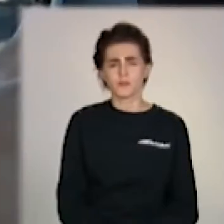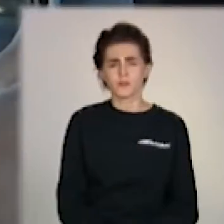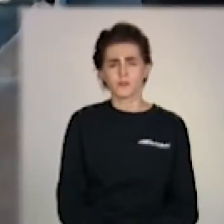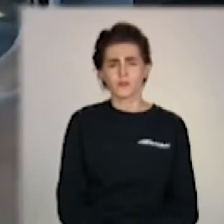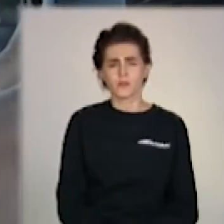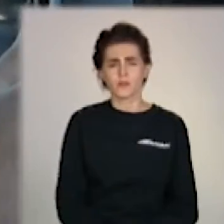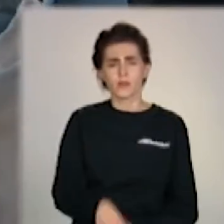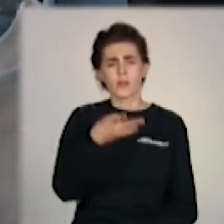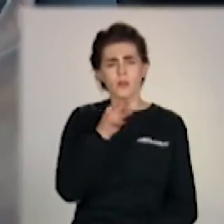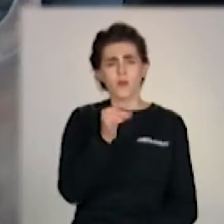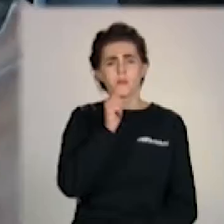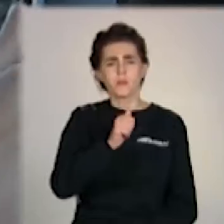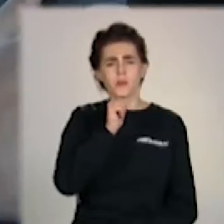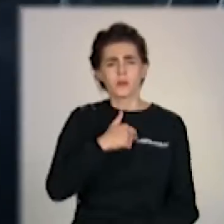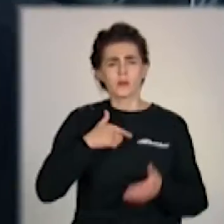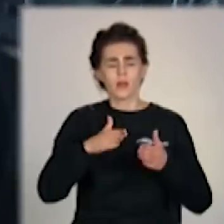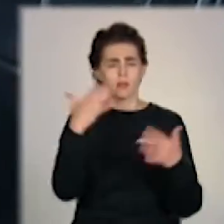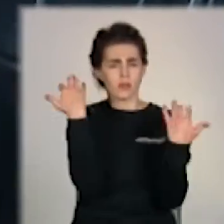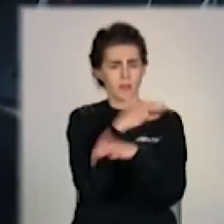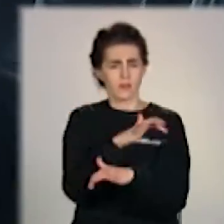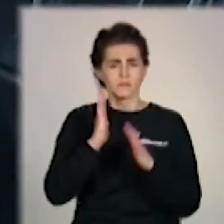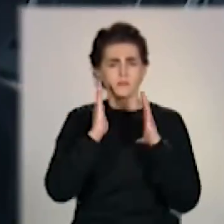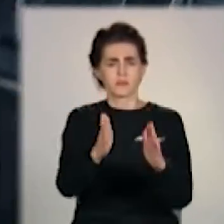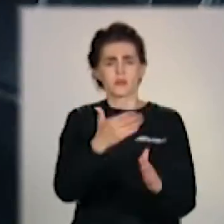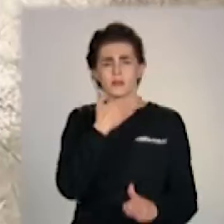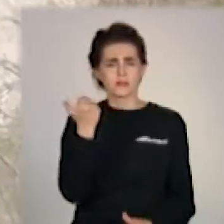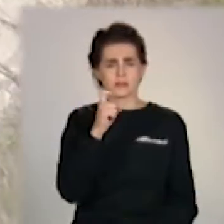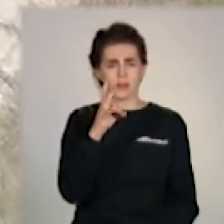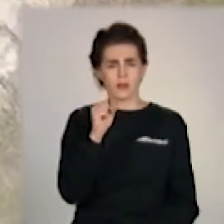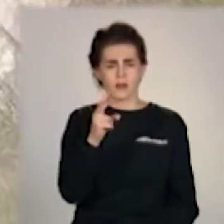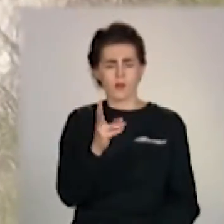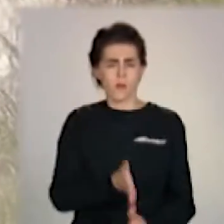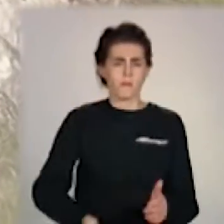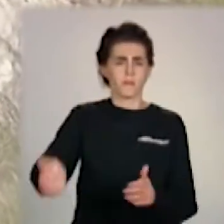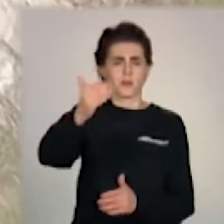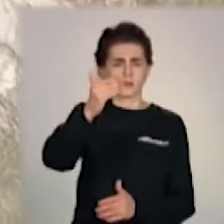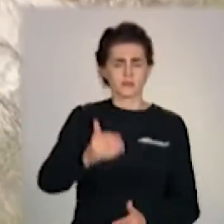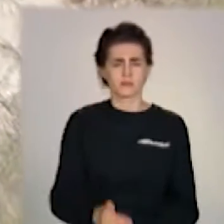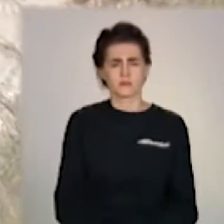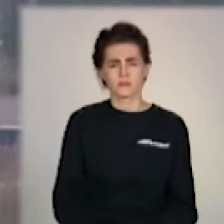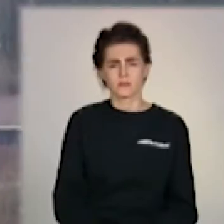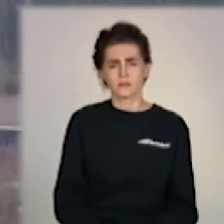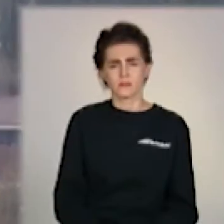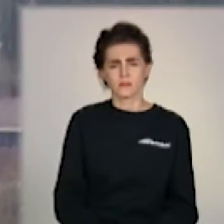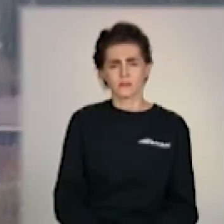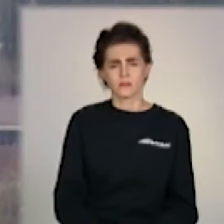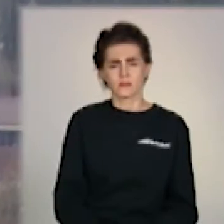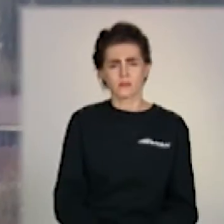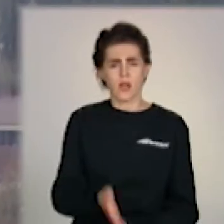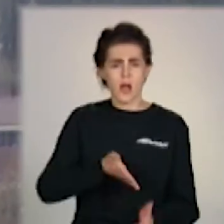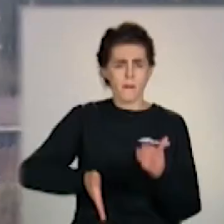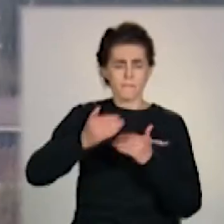Та спочатку ми його проїхали, бо немає знака об'їзду. Об'їхати можна через сам поселок,